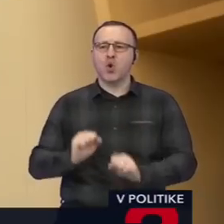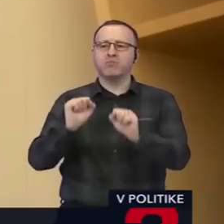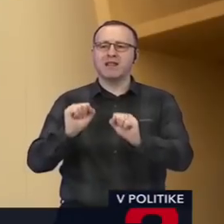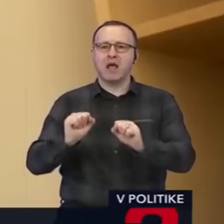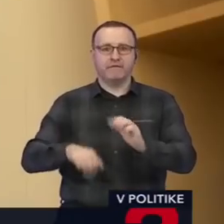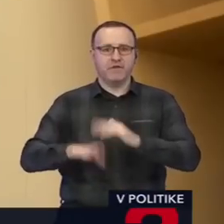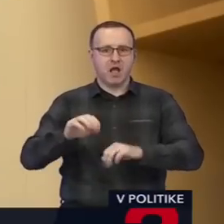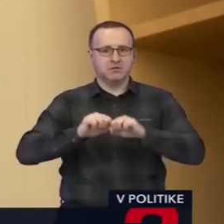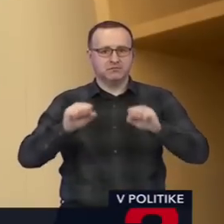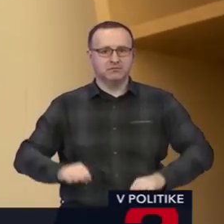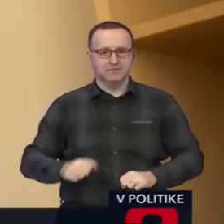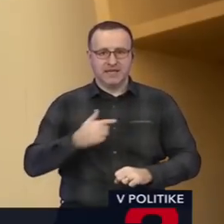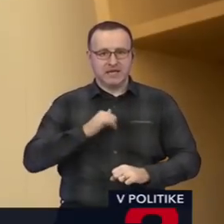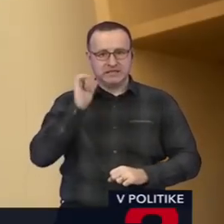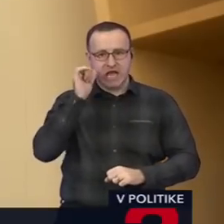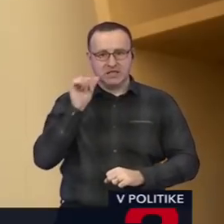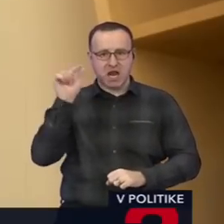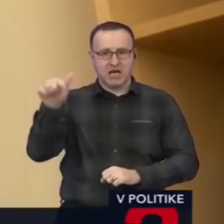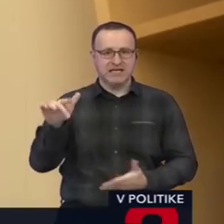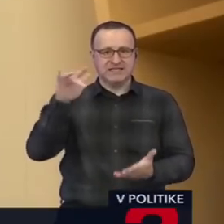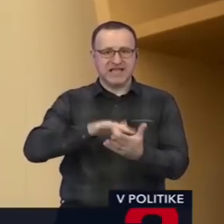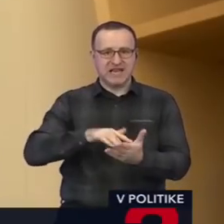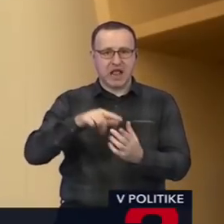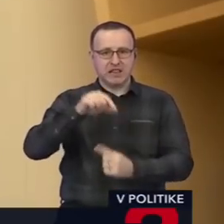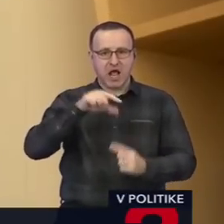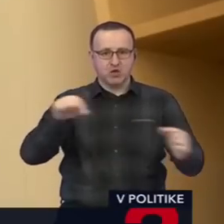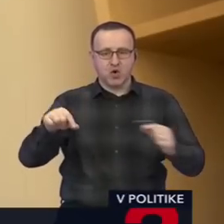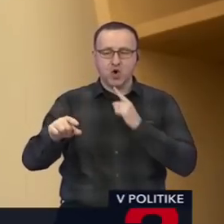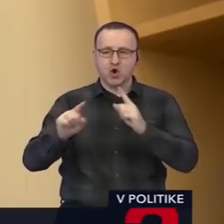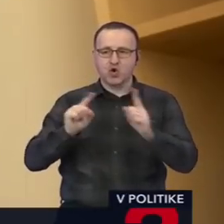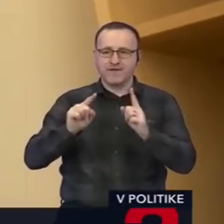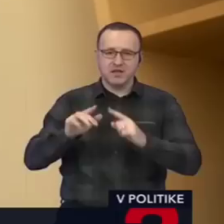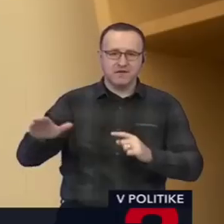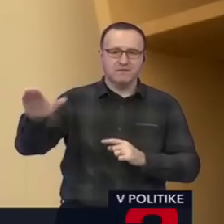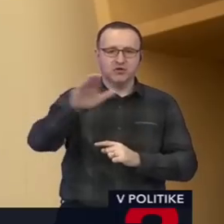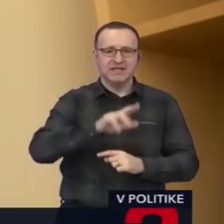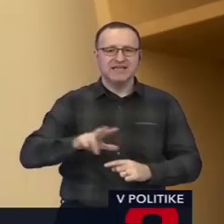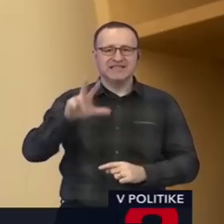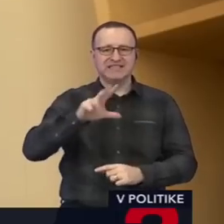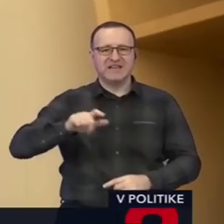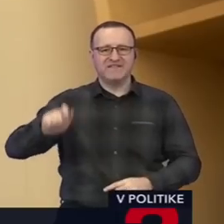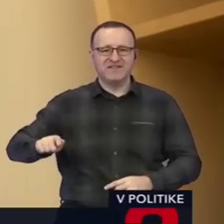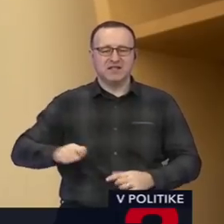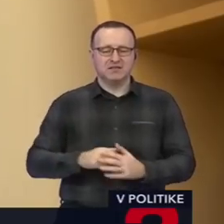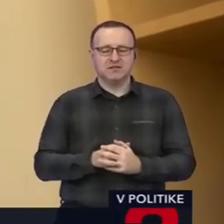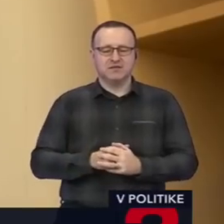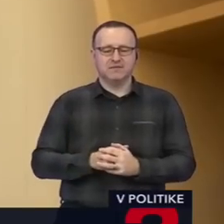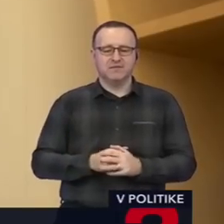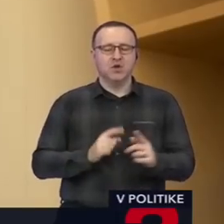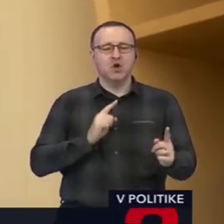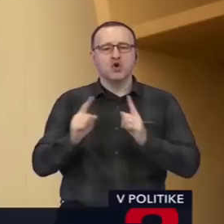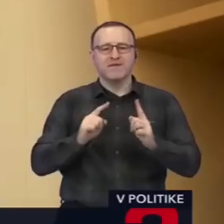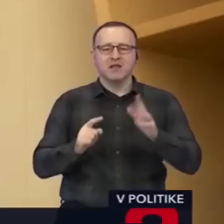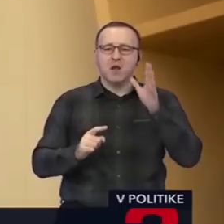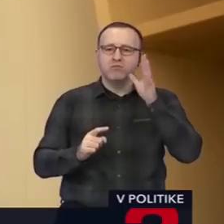zajtra v centrále NATO ako člen parlamentného zhromaždenia, tam mám rokovania s všetkými 30 veľvyslancami a veľvyslankyňami. Tie rokovania budú